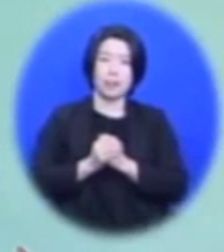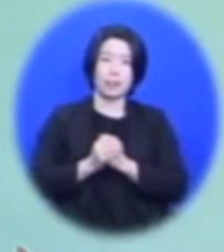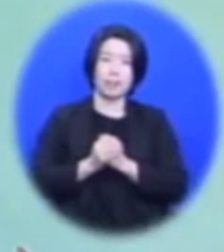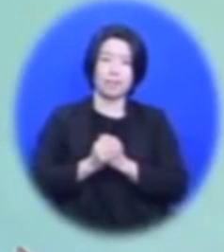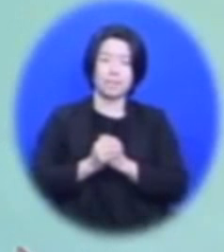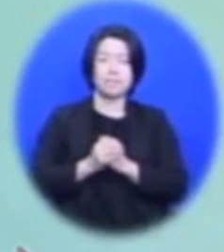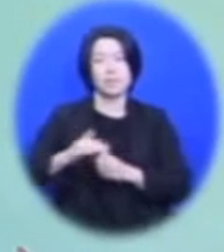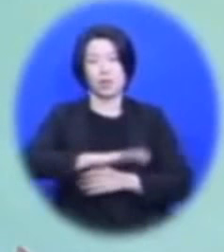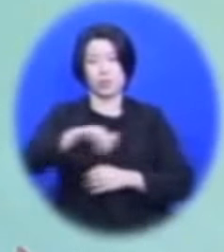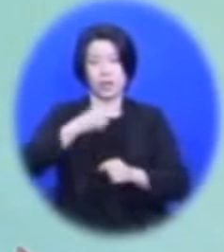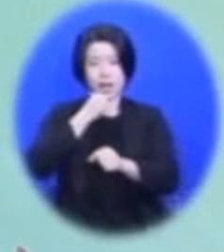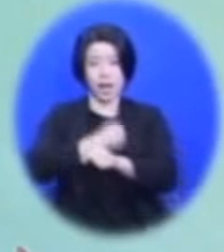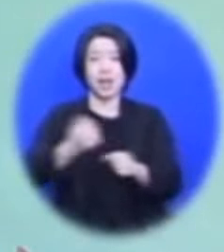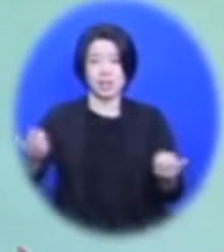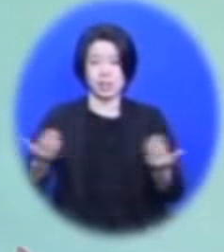우리가 할 일은